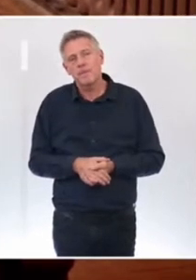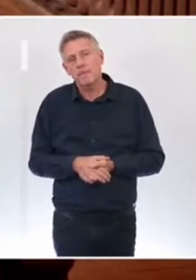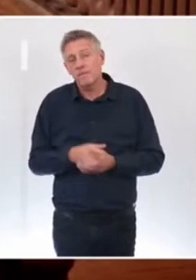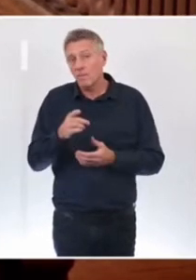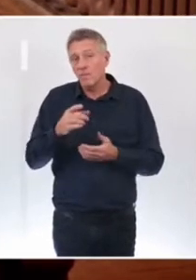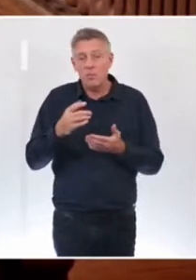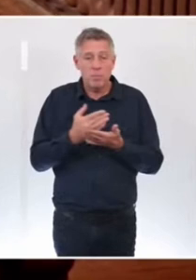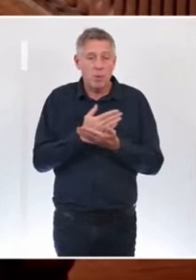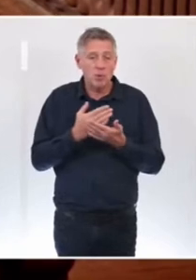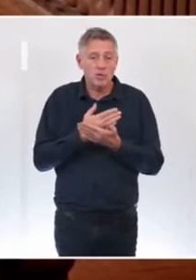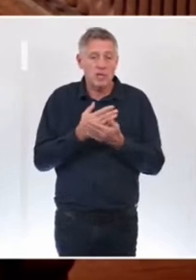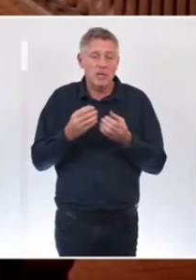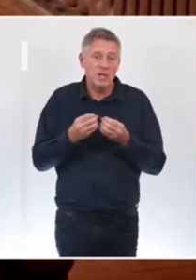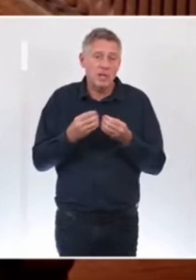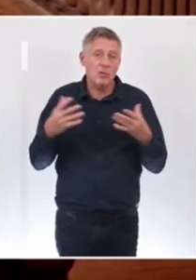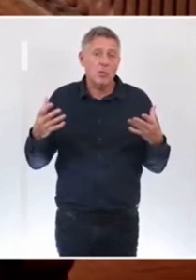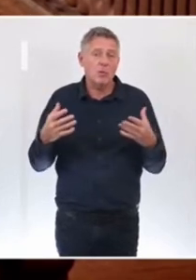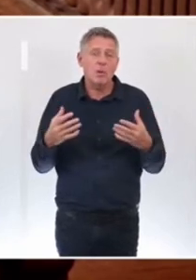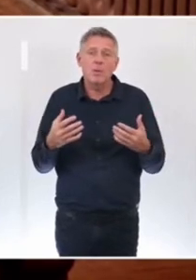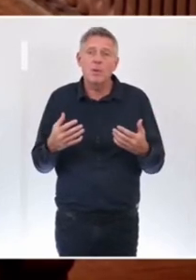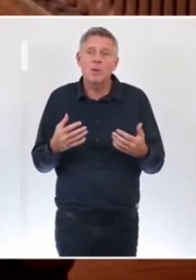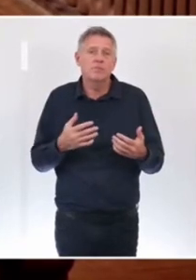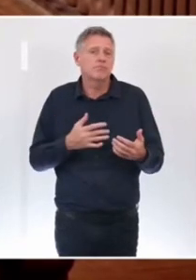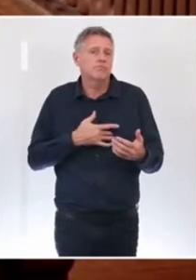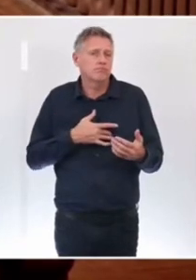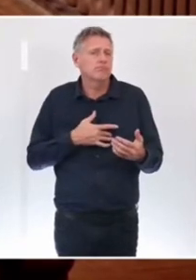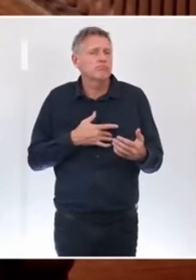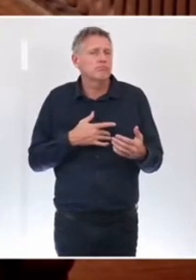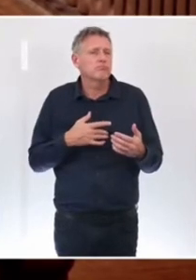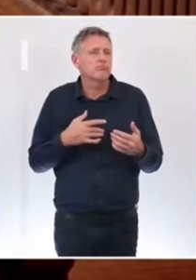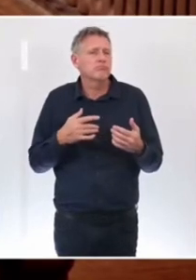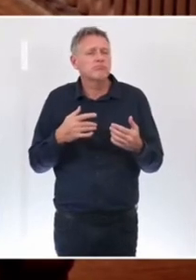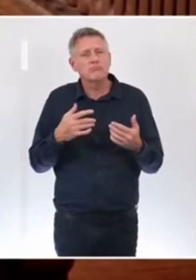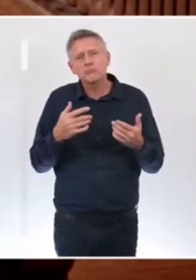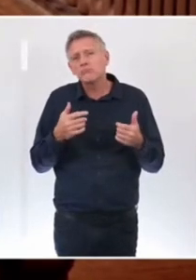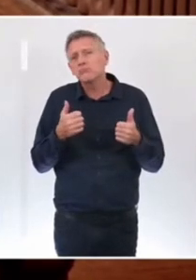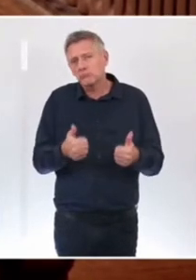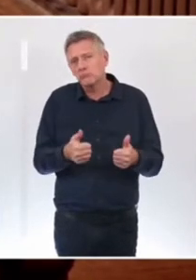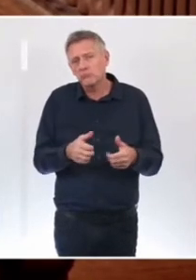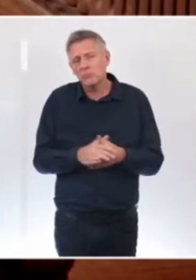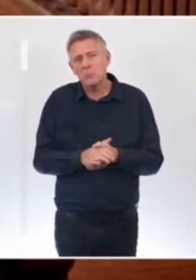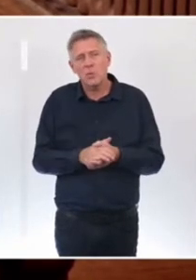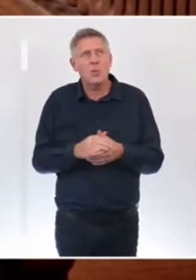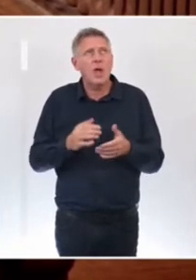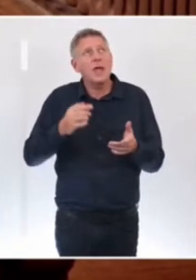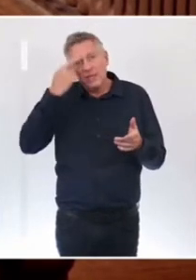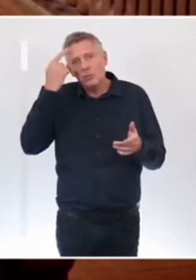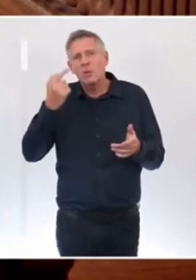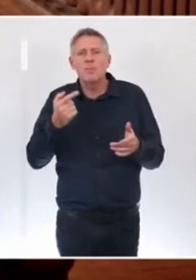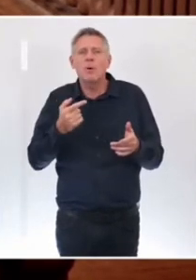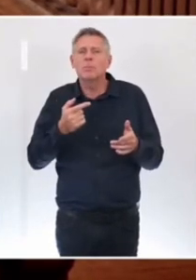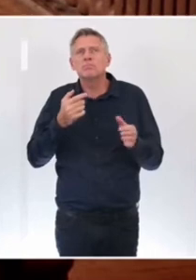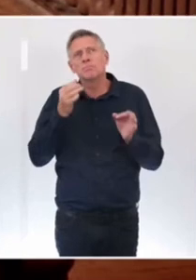projets, certes vertueux sur le principe, j'ai envie de dire vertueux intellectuellement, dans les